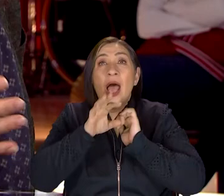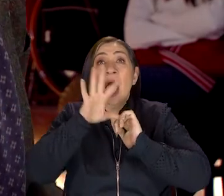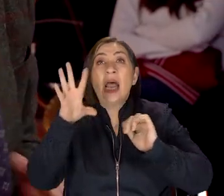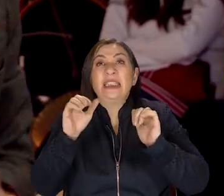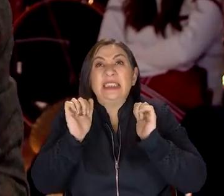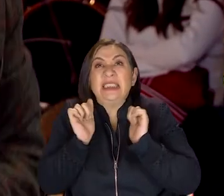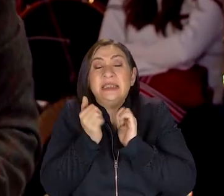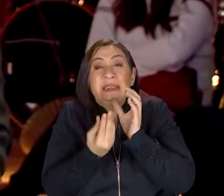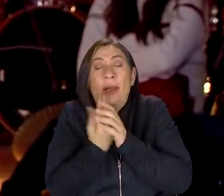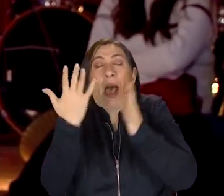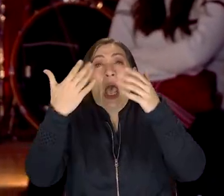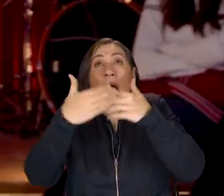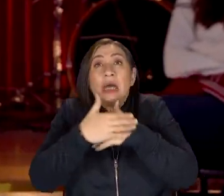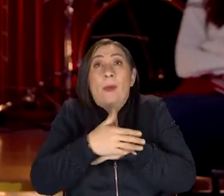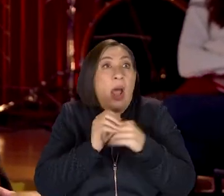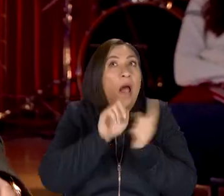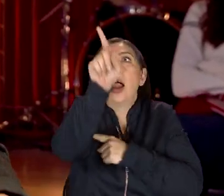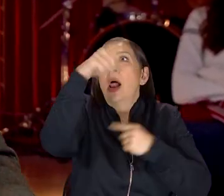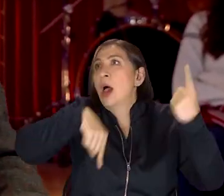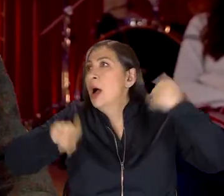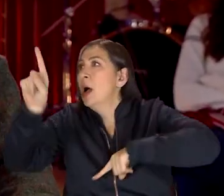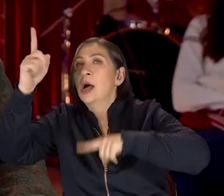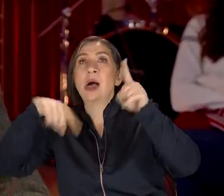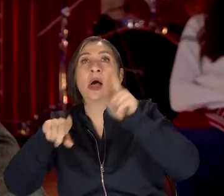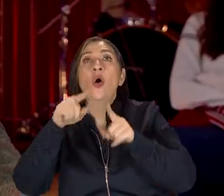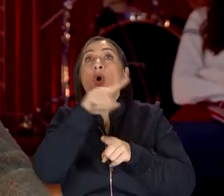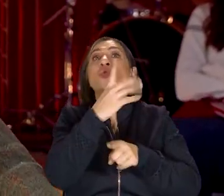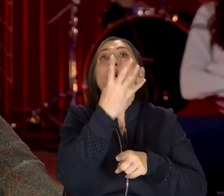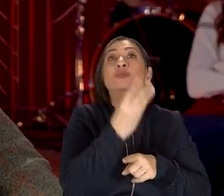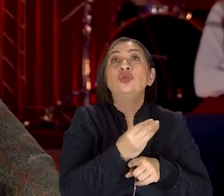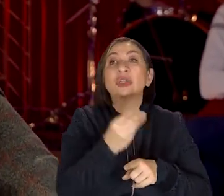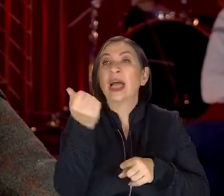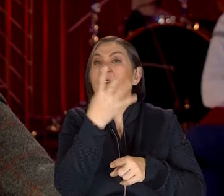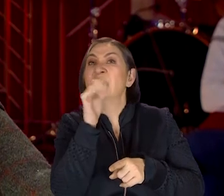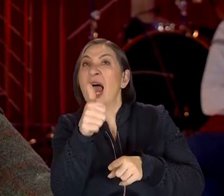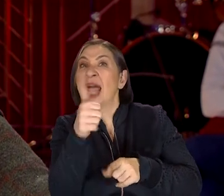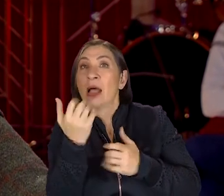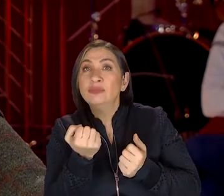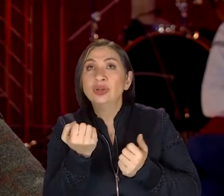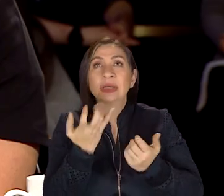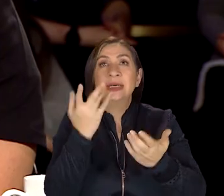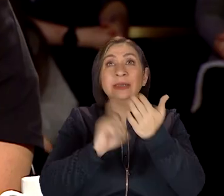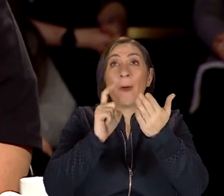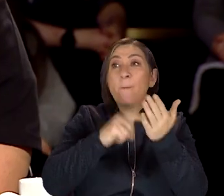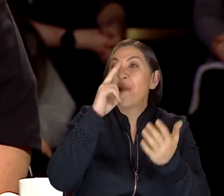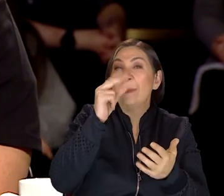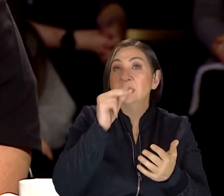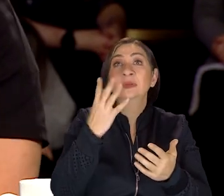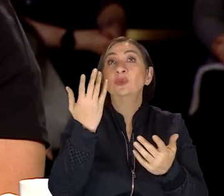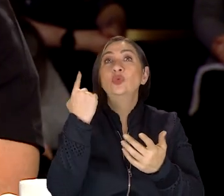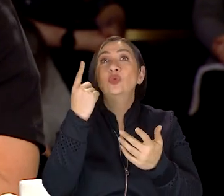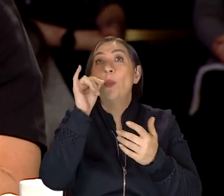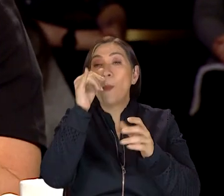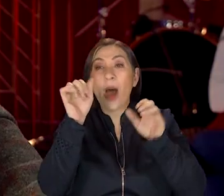herkes sıkışık. Sabahtan akşama kadar. Şey ne olmuş? Kaç like'ı var? Dün k***mı